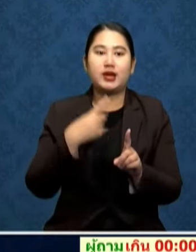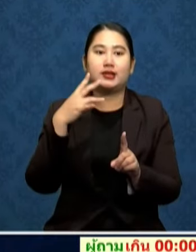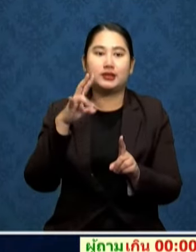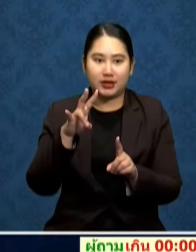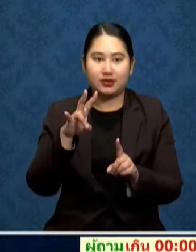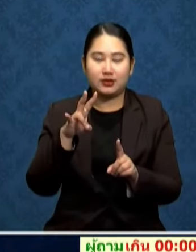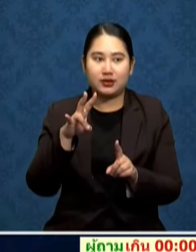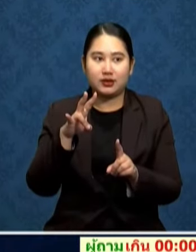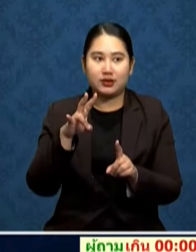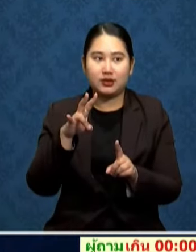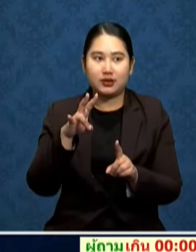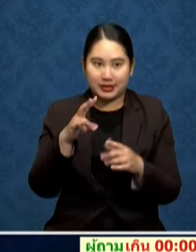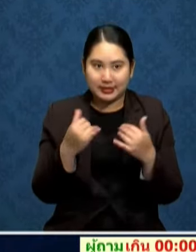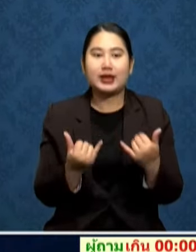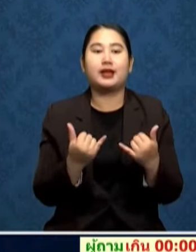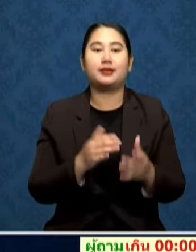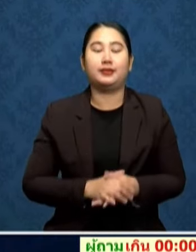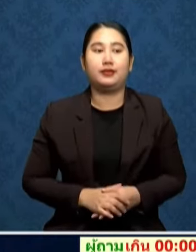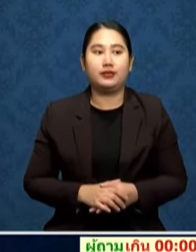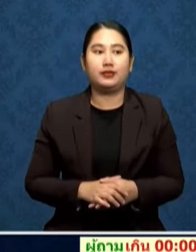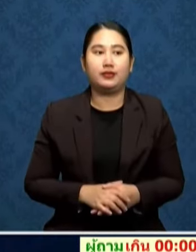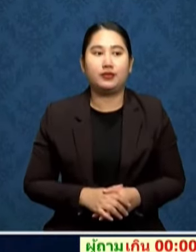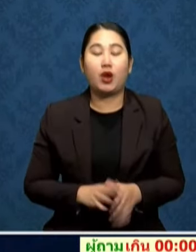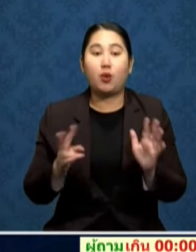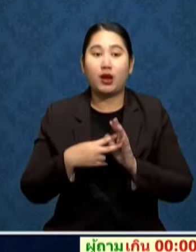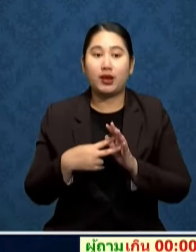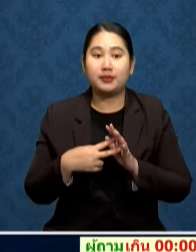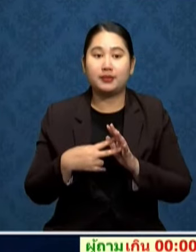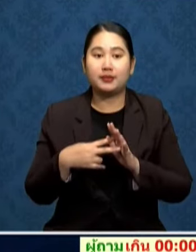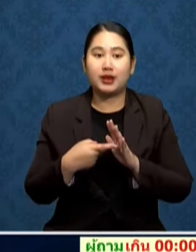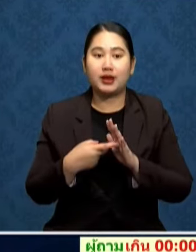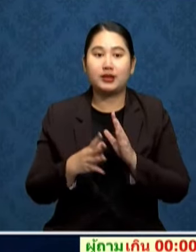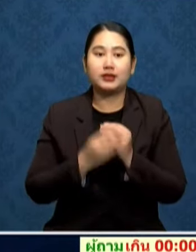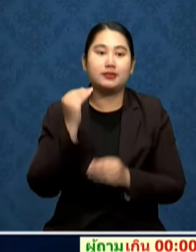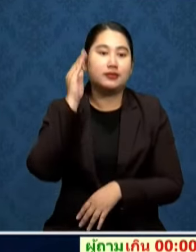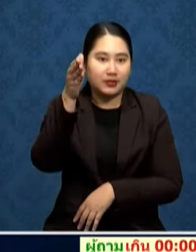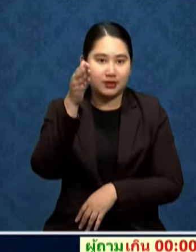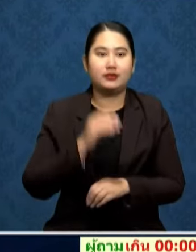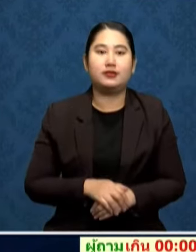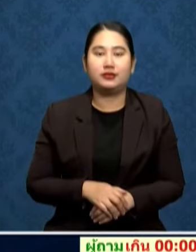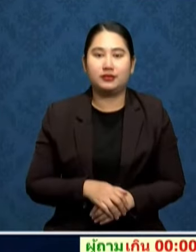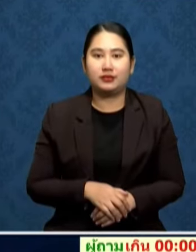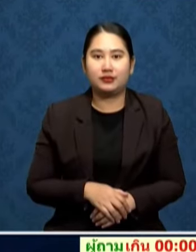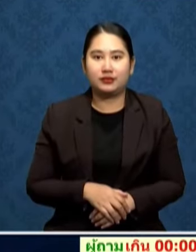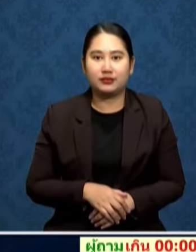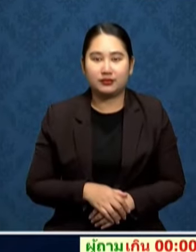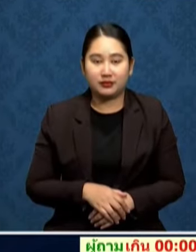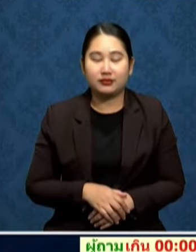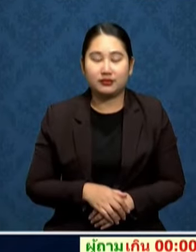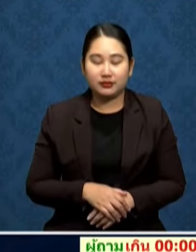คมนี้นะครับซึ่งก็คืออาทิตย์หน้านะครับผมน